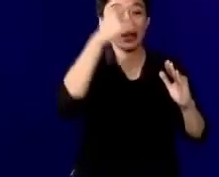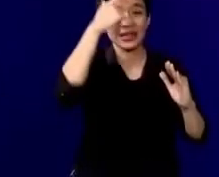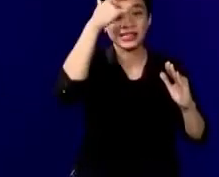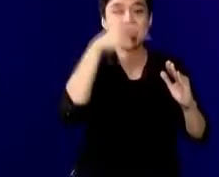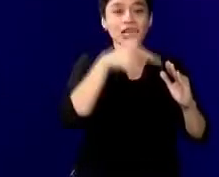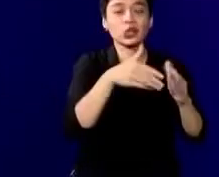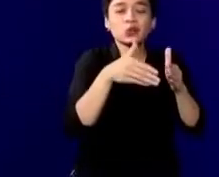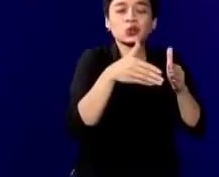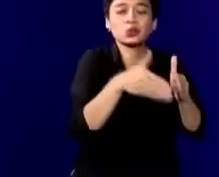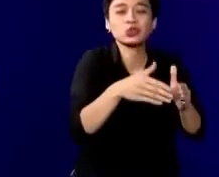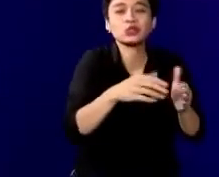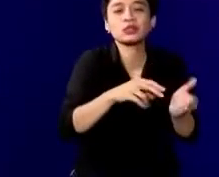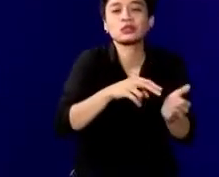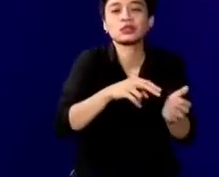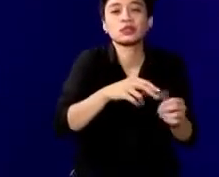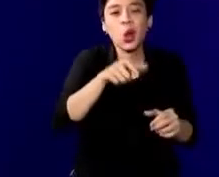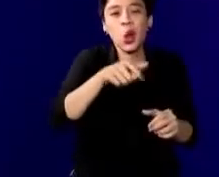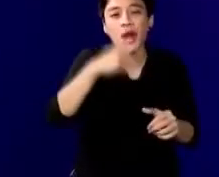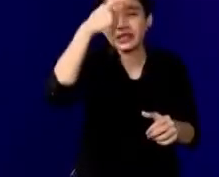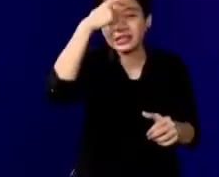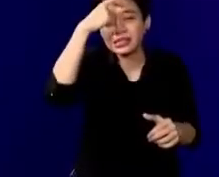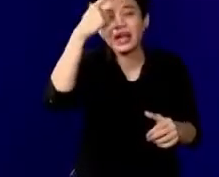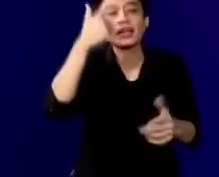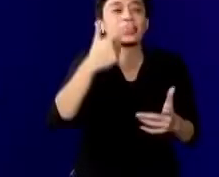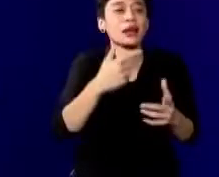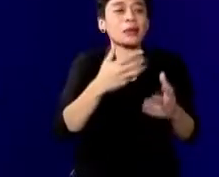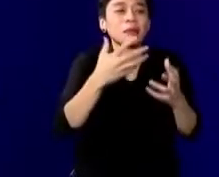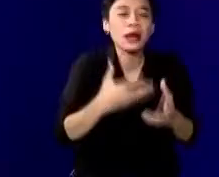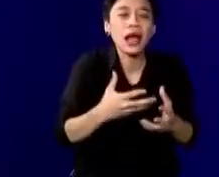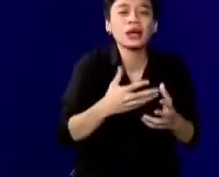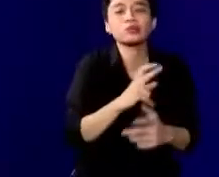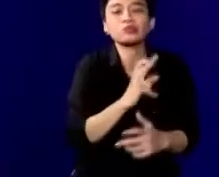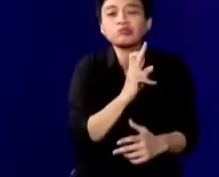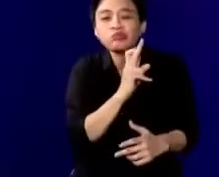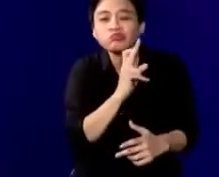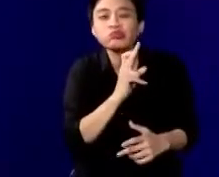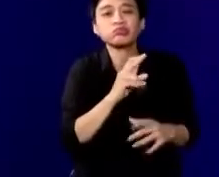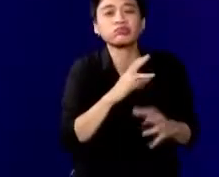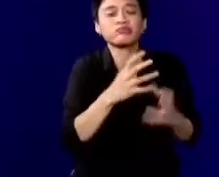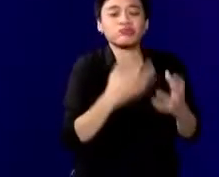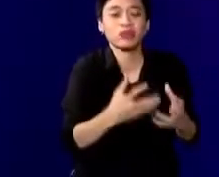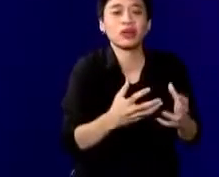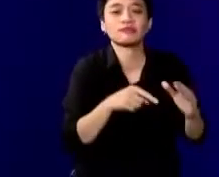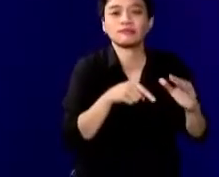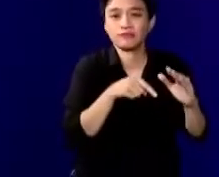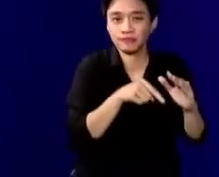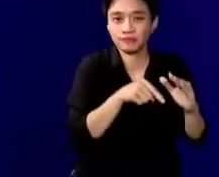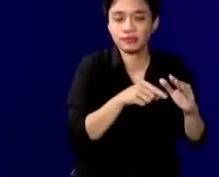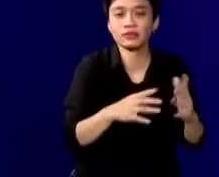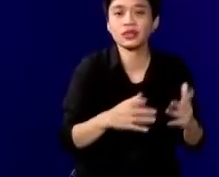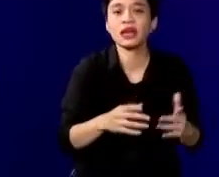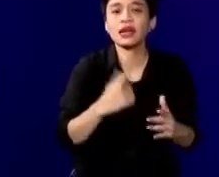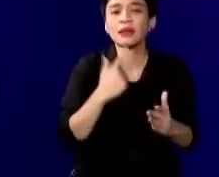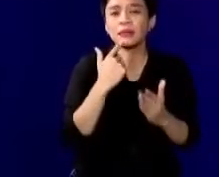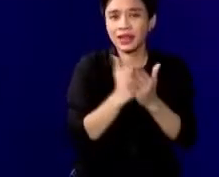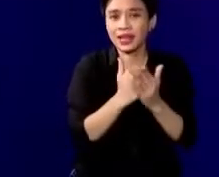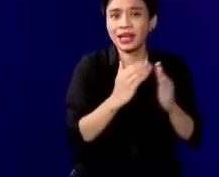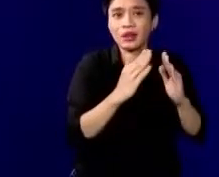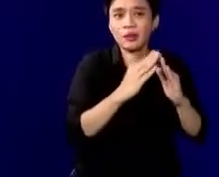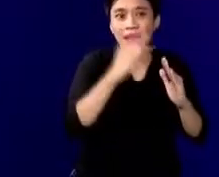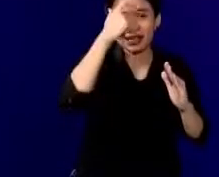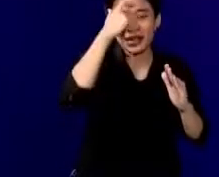kasus berat sedang ataupun kritis Ini sangat penting supaya rumah sakit jangan ee tempat